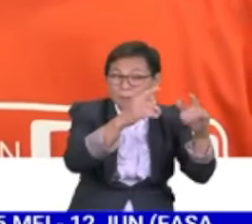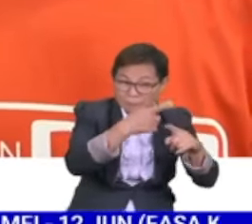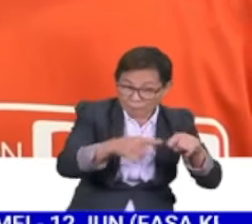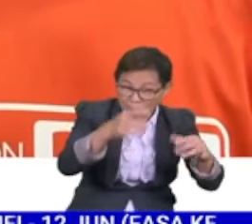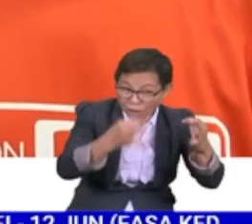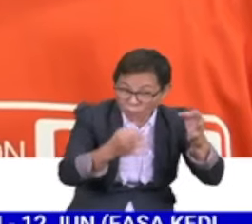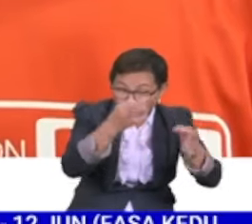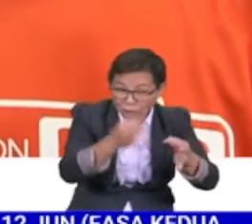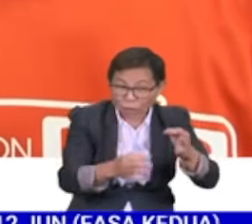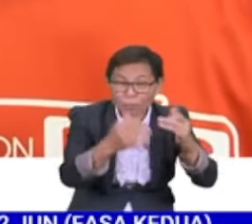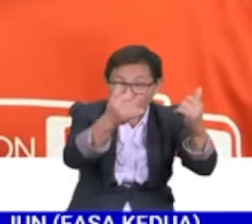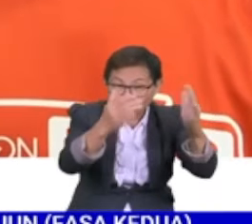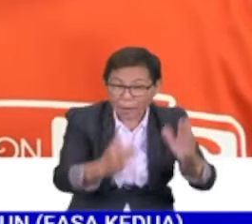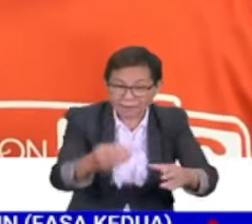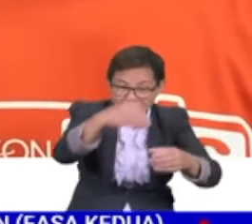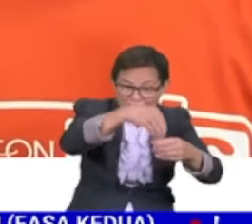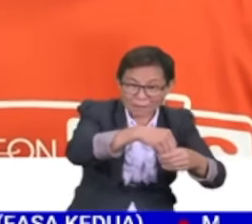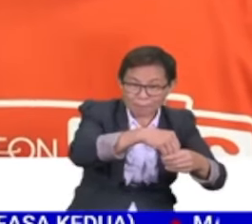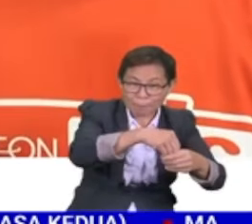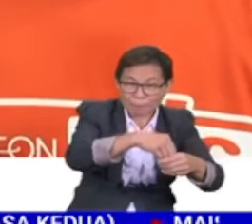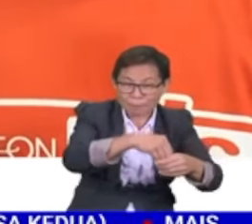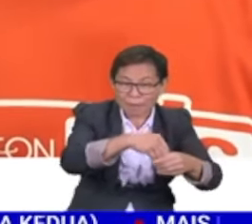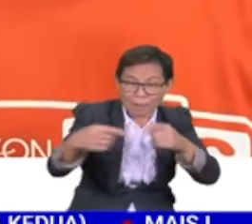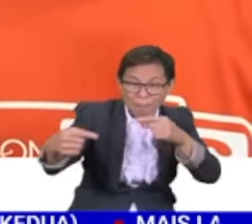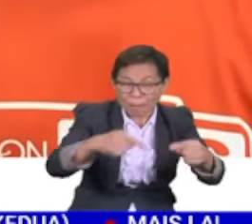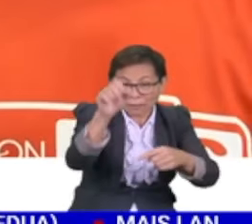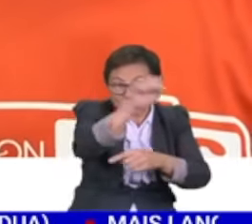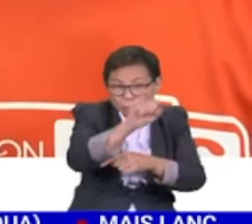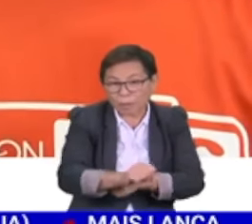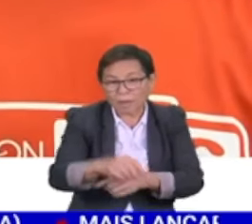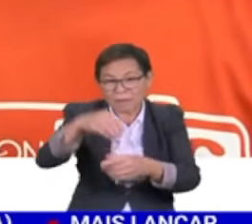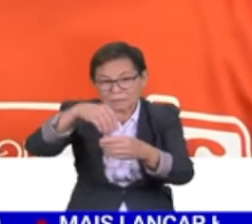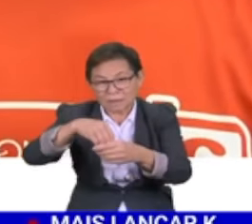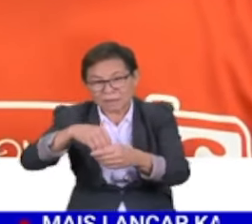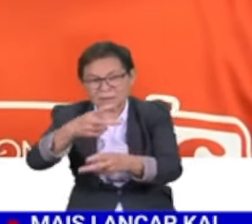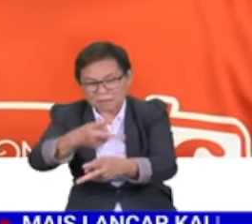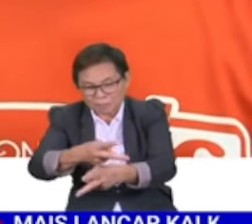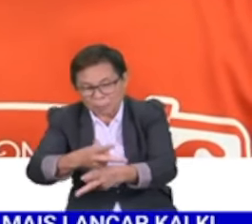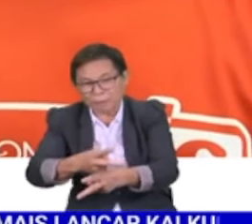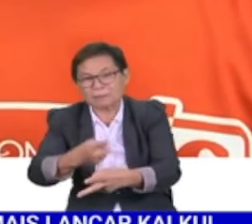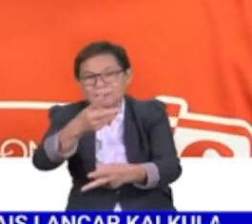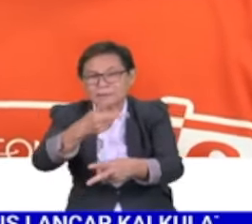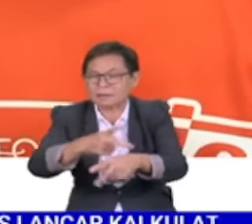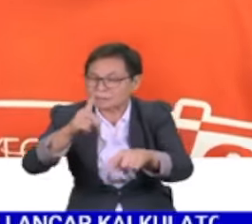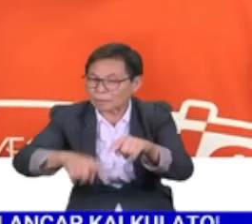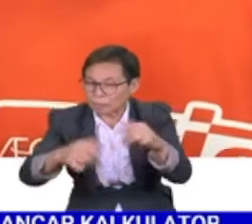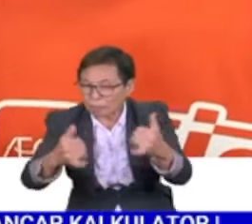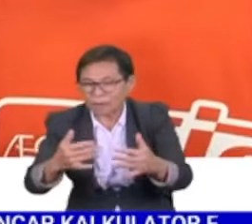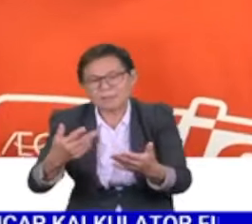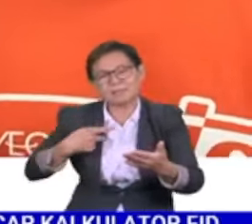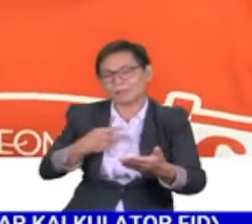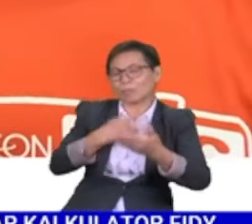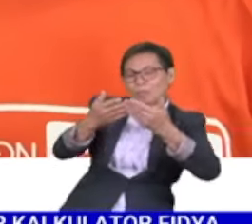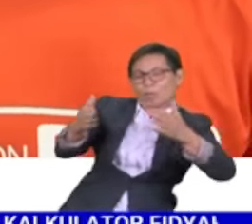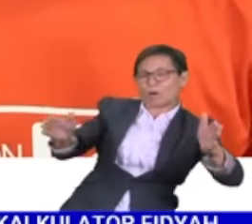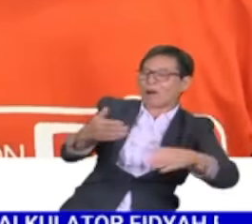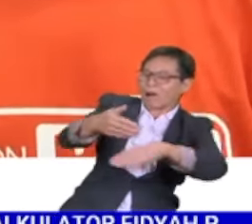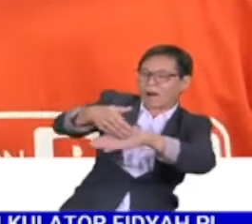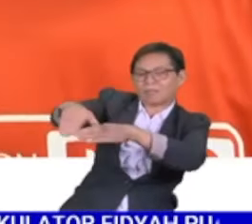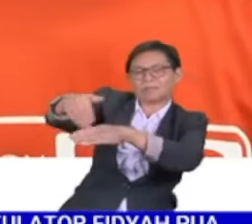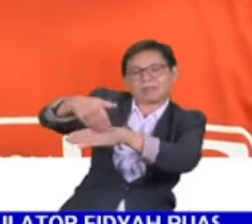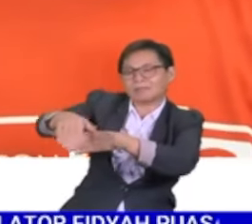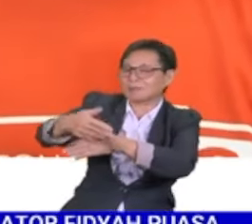tersebut walaupun dalam pasukan Liga Super tapi beliau berada di dalam bangku simpanan, tak dapat minit permainan, kita terbuka untuk hantar mereka